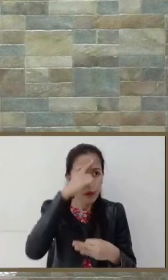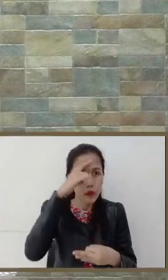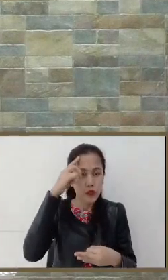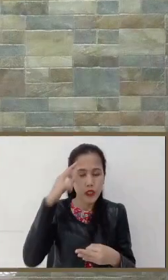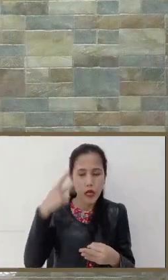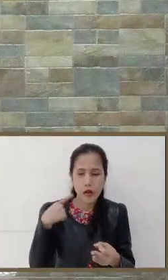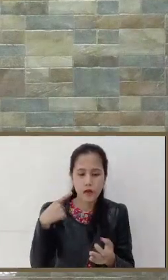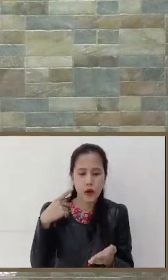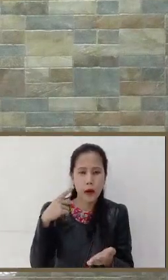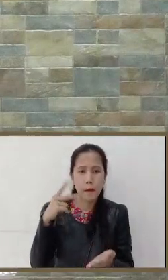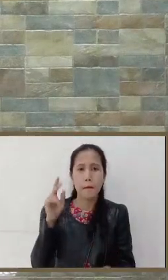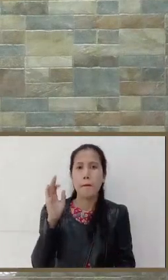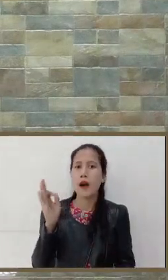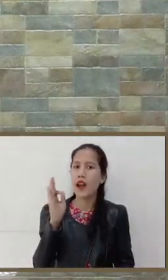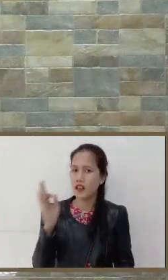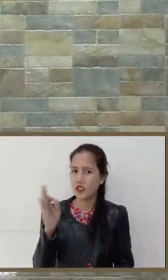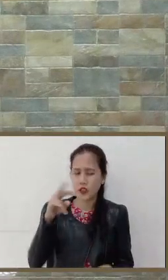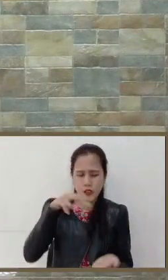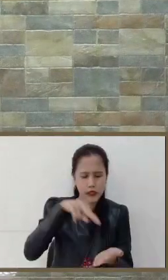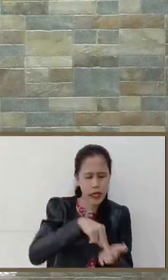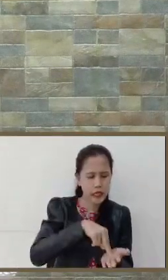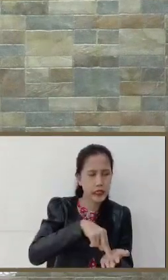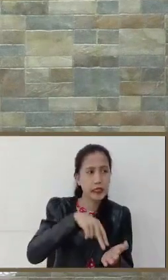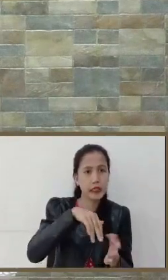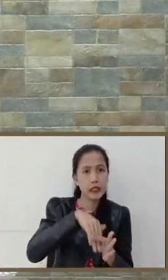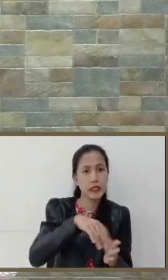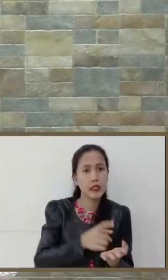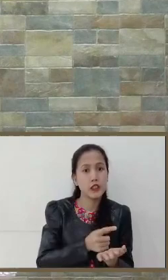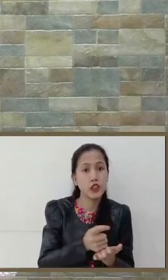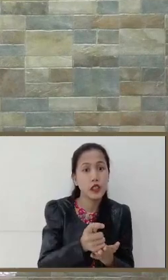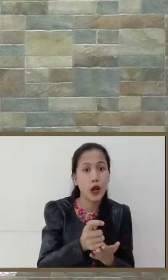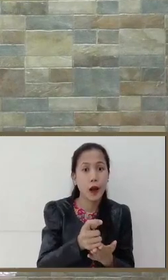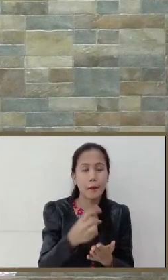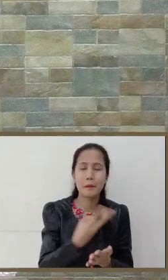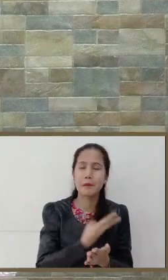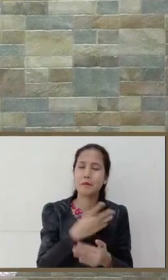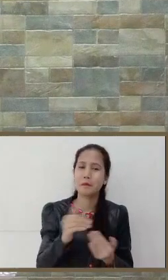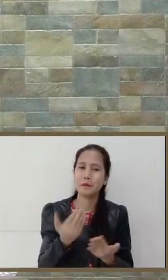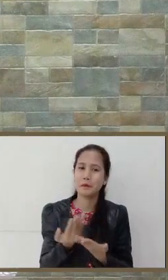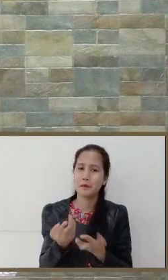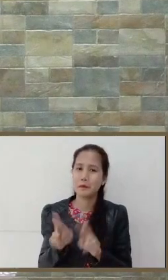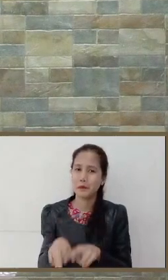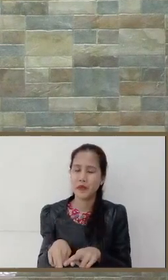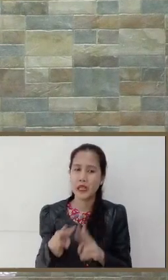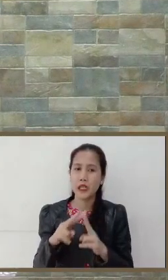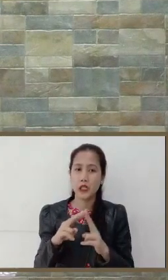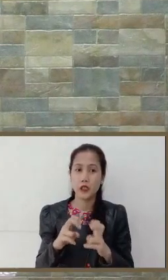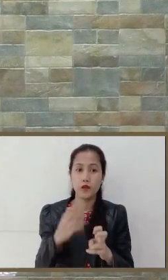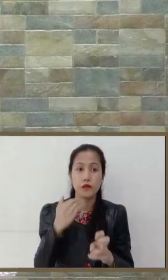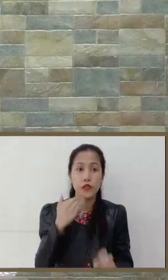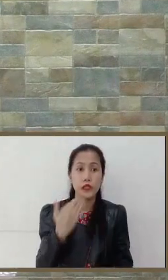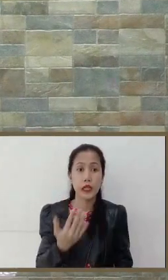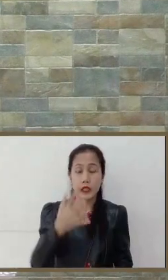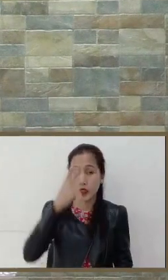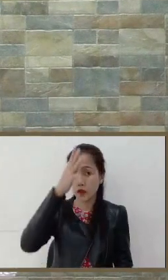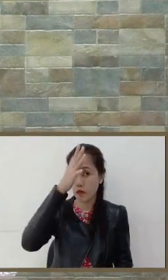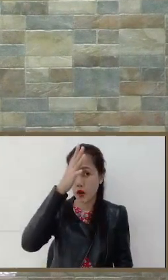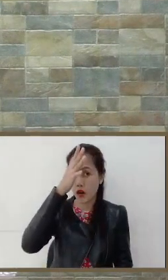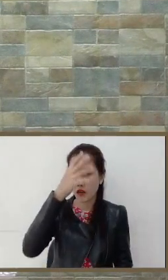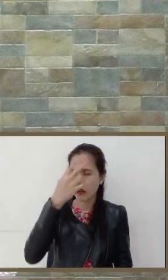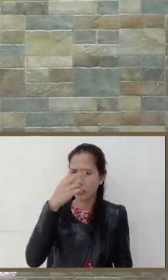pulpiton, nag-stand sa katotohanan at lahat po tayo produkto. Na maging sa kamatayan ng aking ama ay nakita niya po na